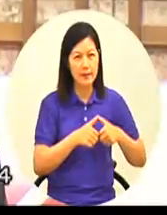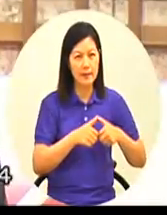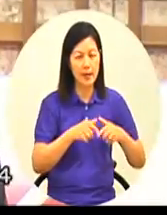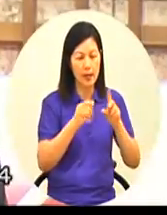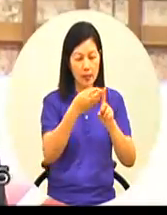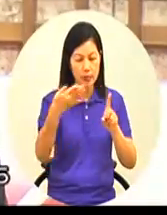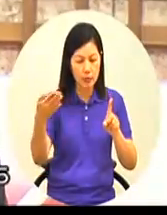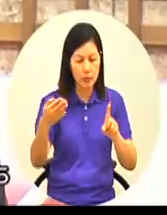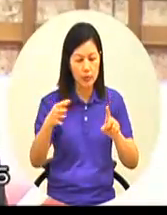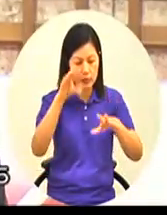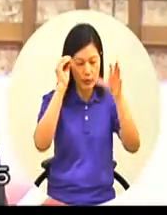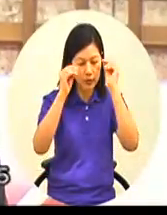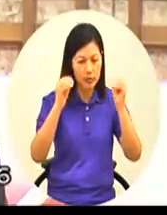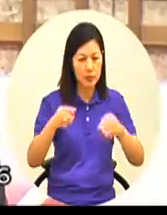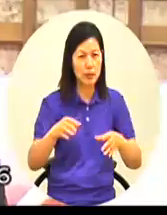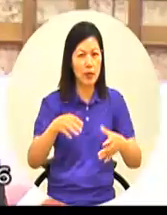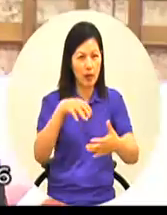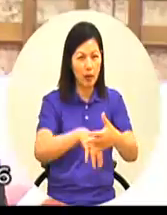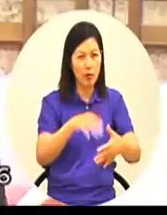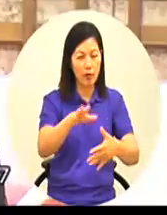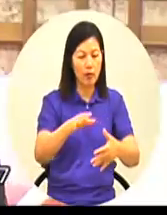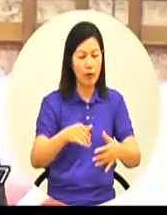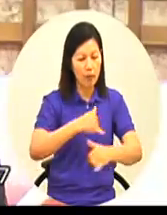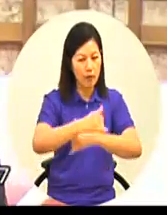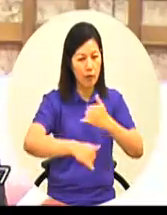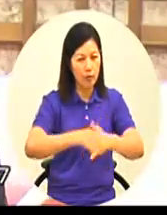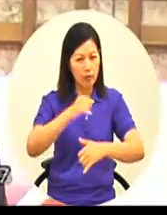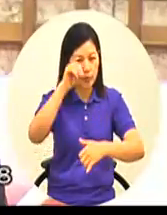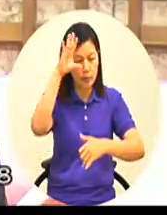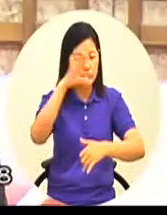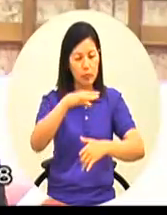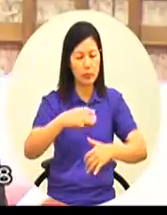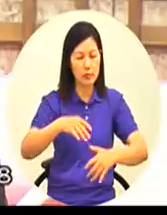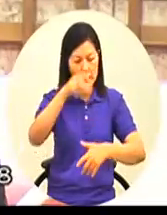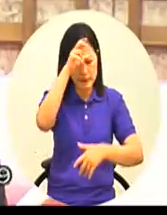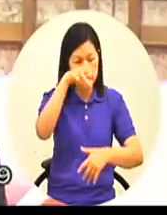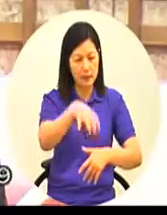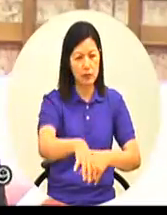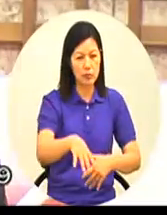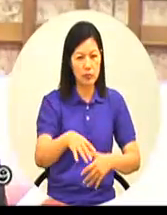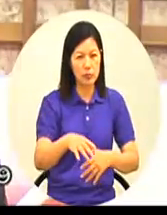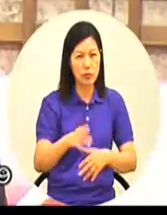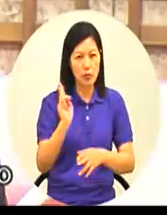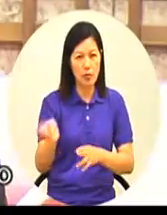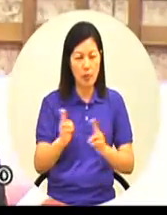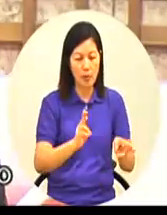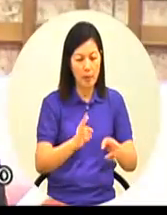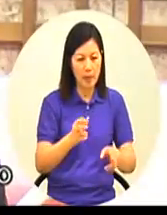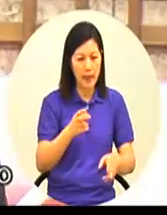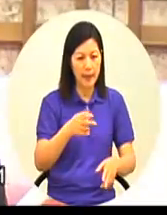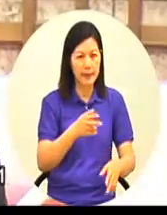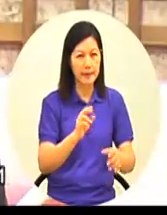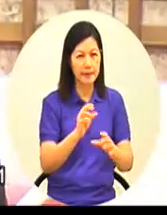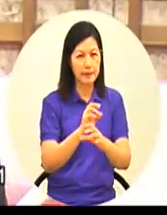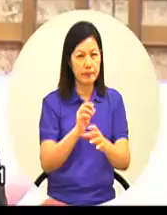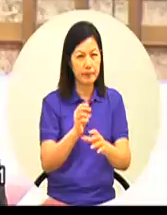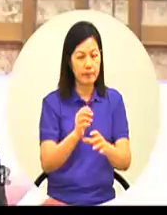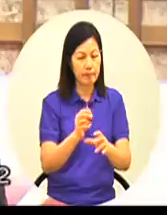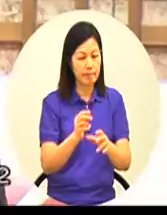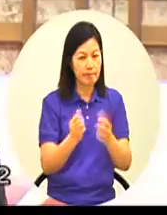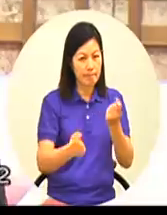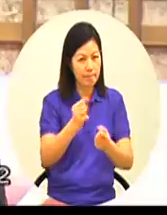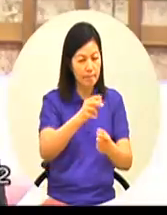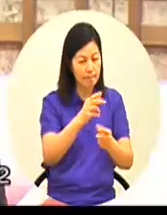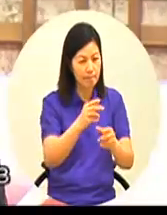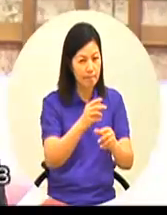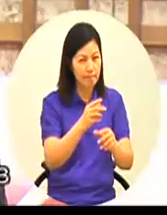1999资料库大数据。那智慧生活也有警察局的涉案车辆的查器，那个 总共有十一